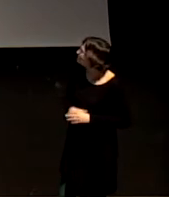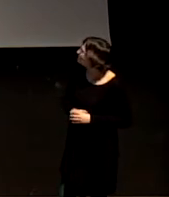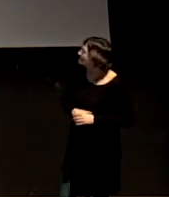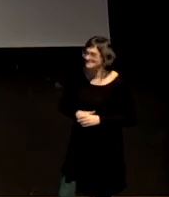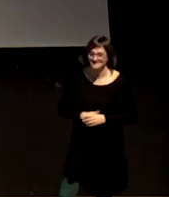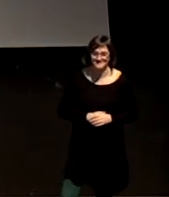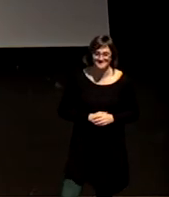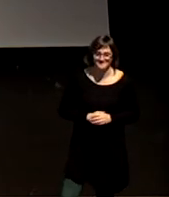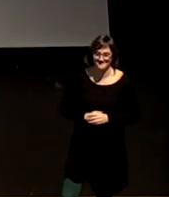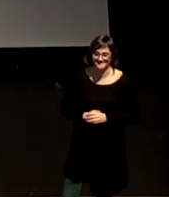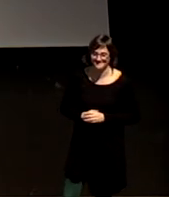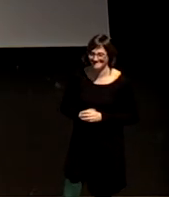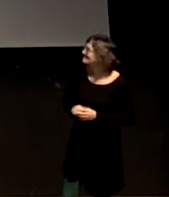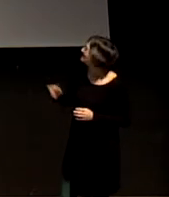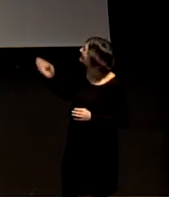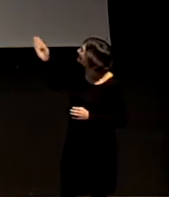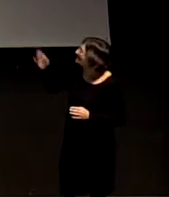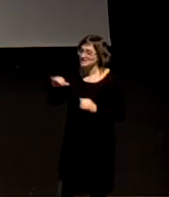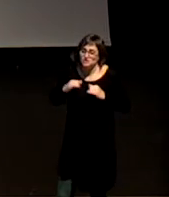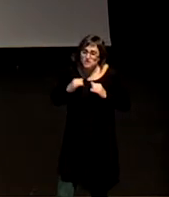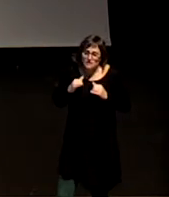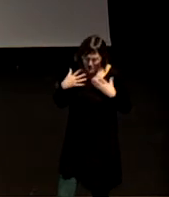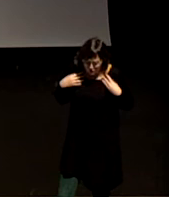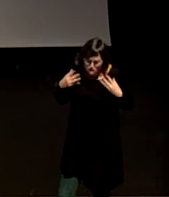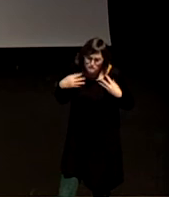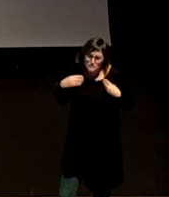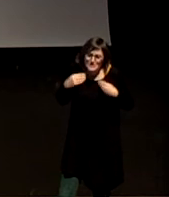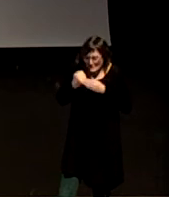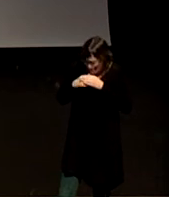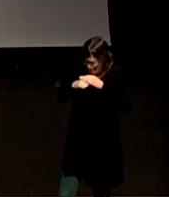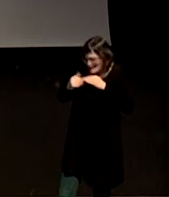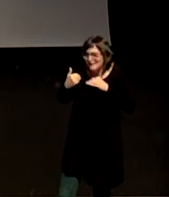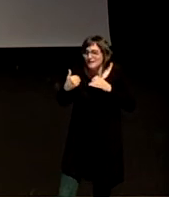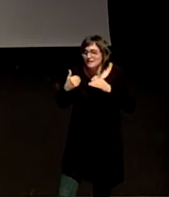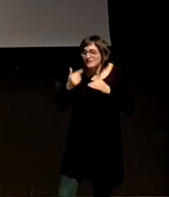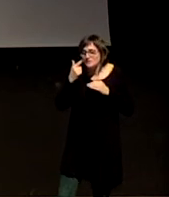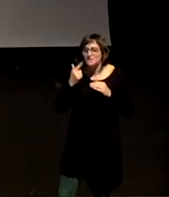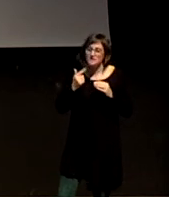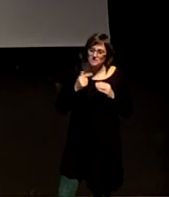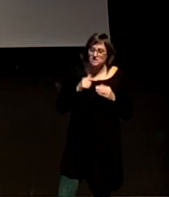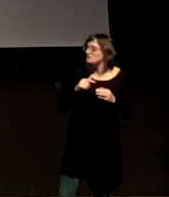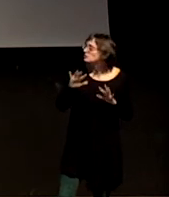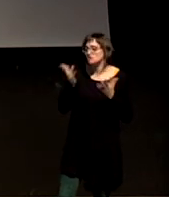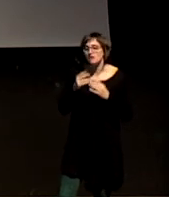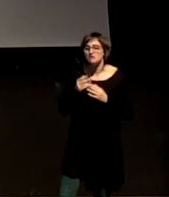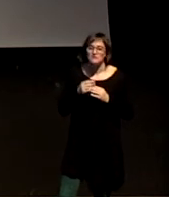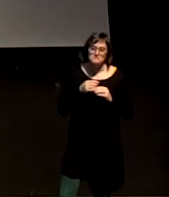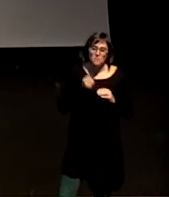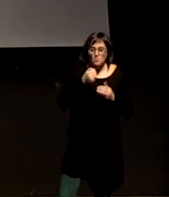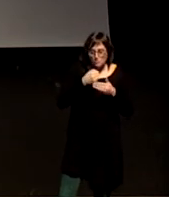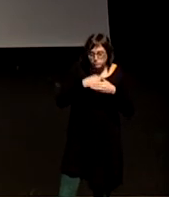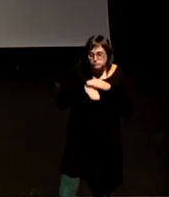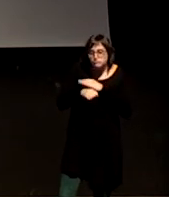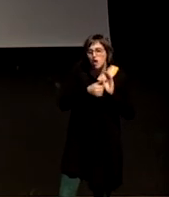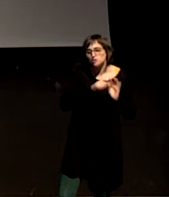donc là vous avez des jeunes chouettes effraie encore en duvet et on peut entre 1 et 8 e selon les espèces